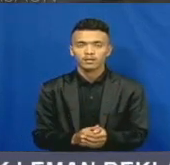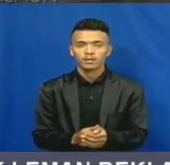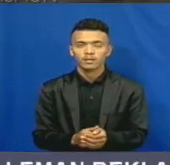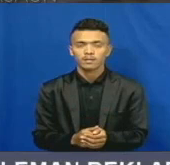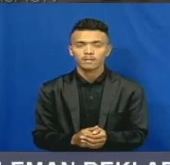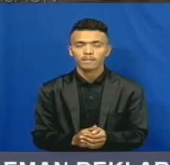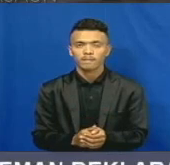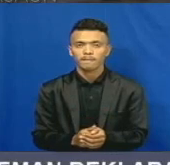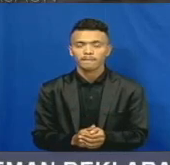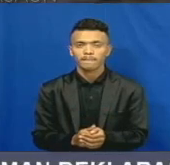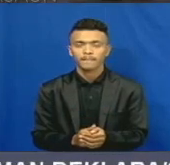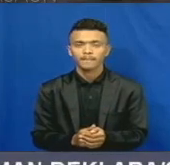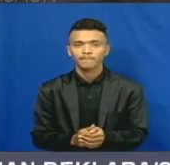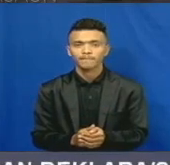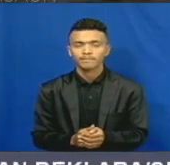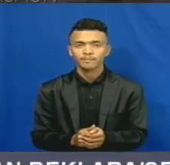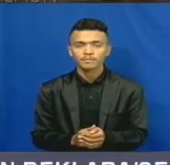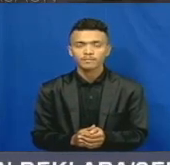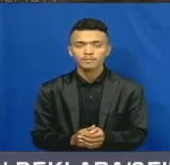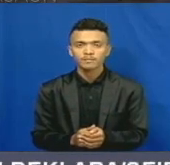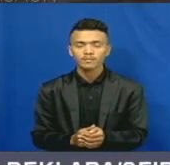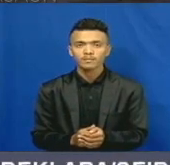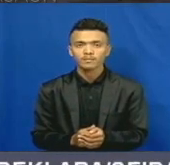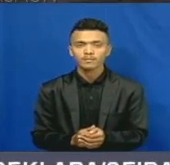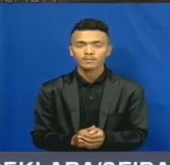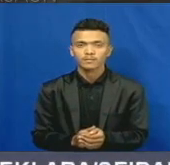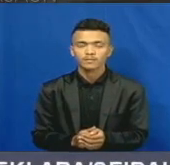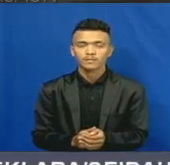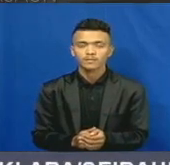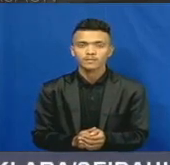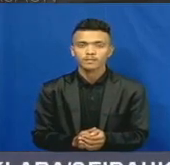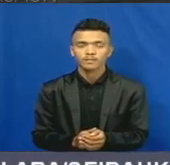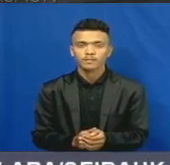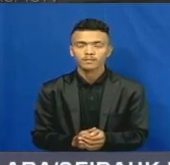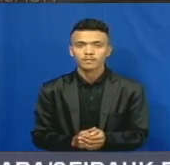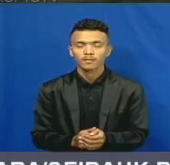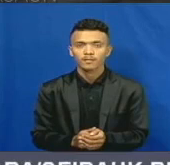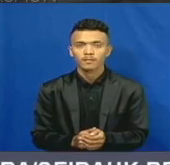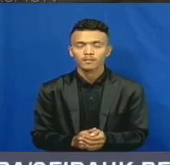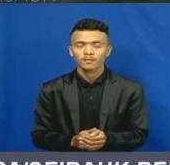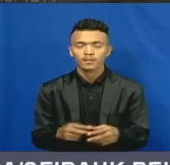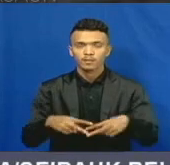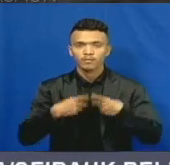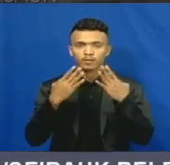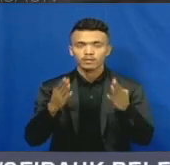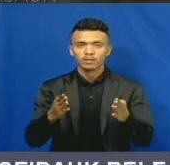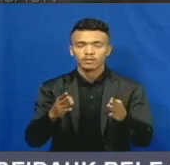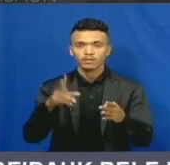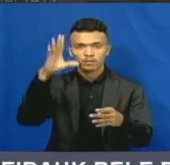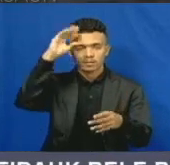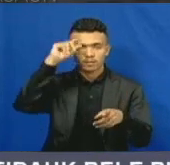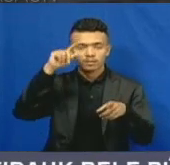lakulo. Komite de zona costeira leste, sadozu limau